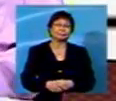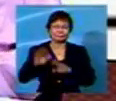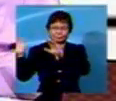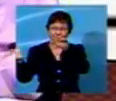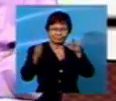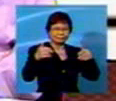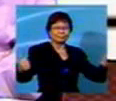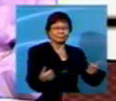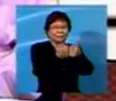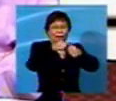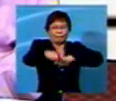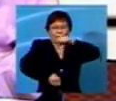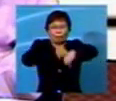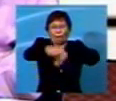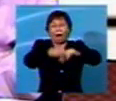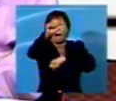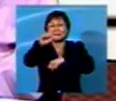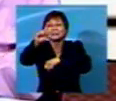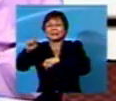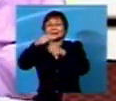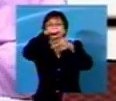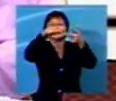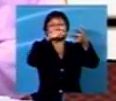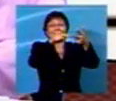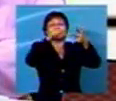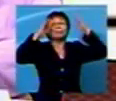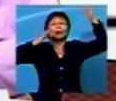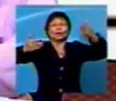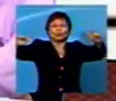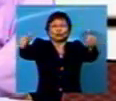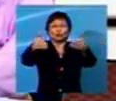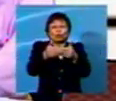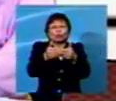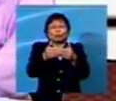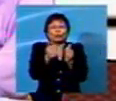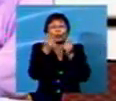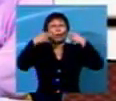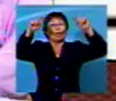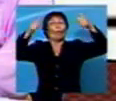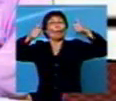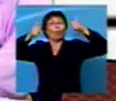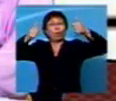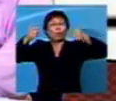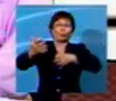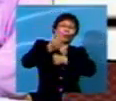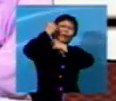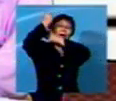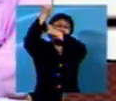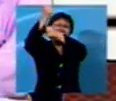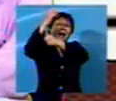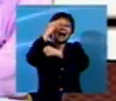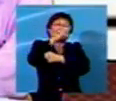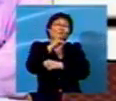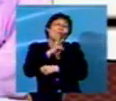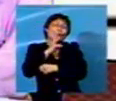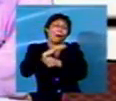beralih ke kejohanan berbasikal trek Asia Tenggara Siri Malaysia menutup kejohanan dengan Cemerlang apabila mengungguli Kirin lelaki dan